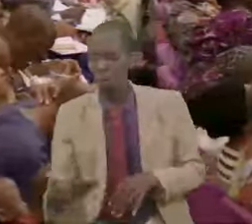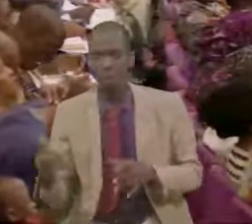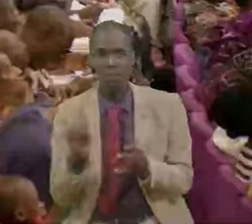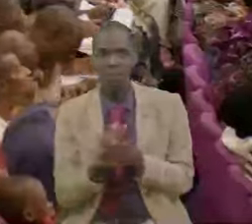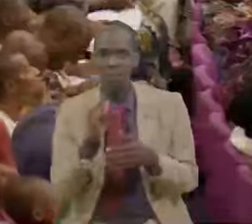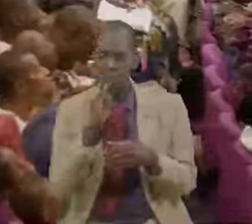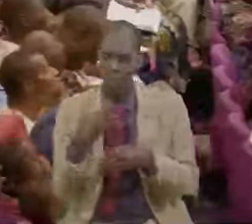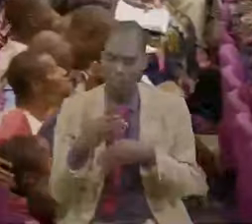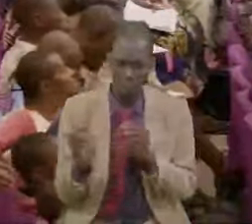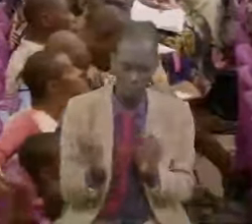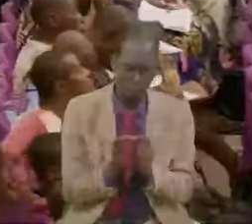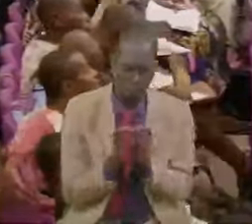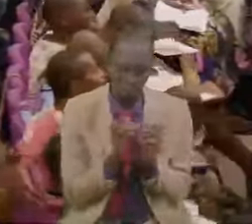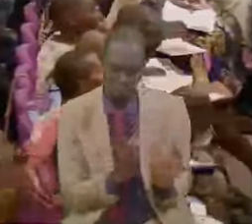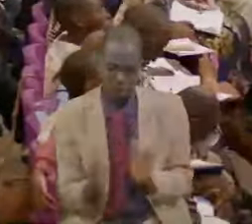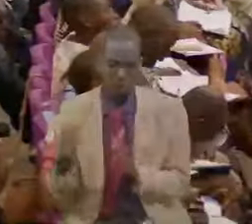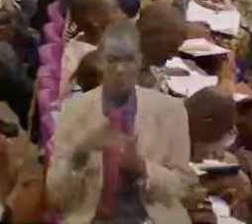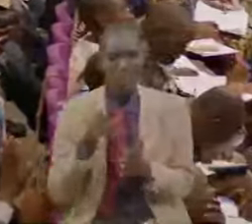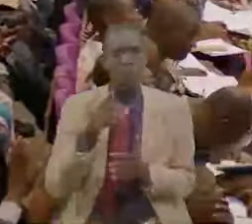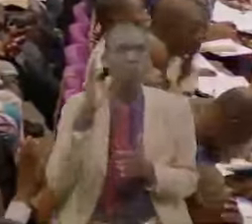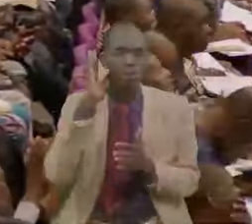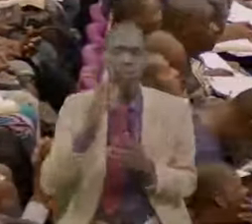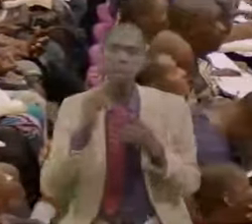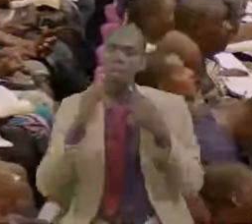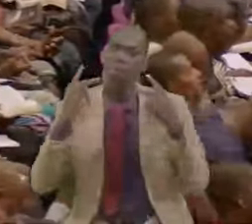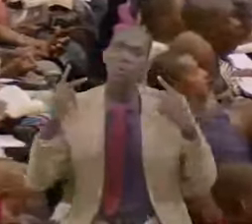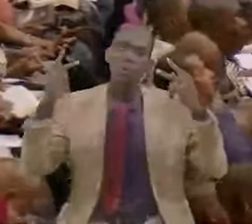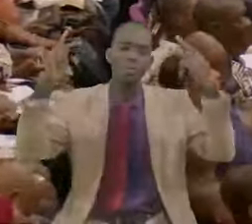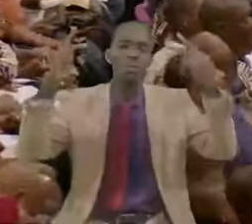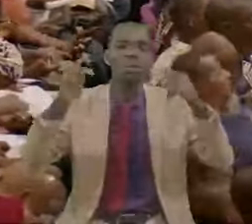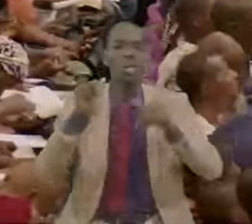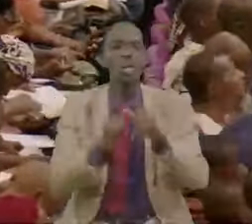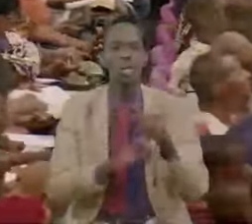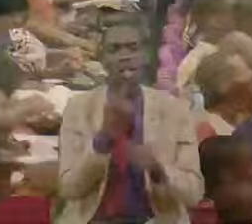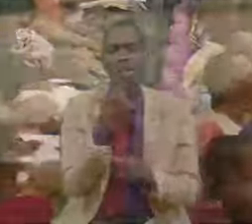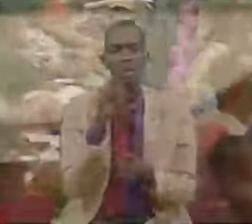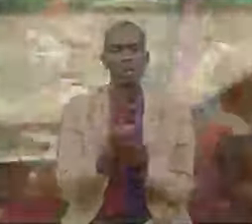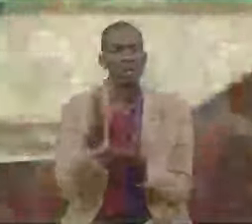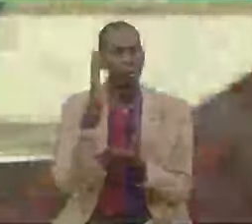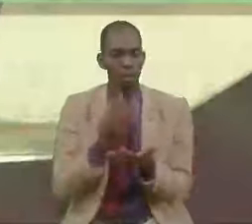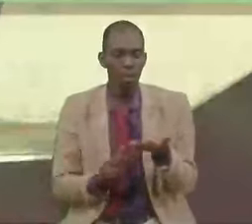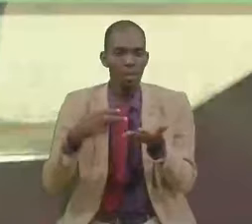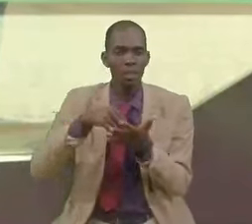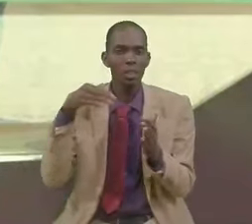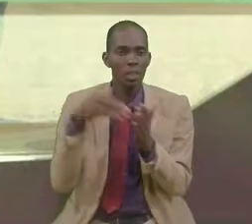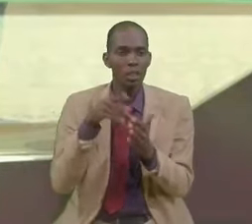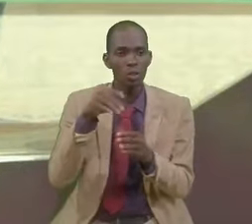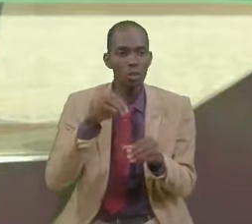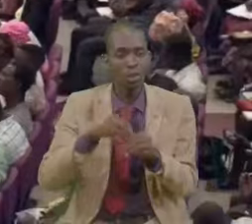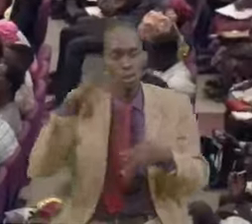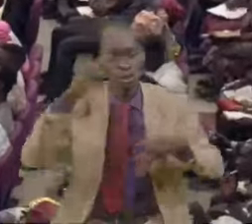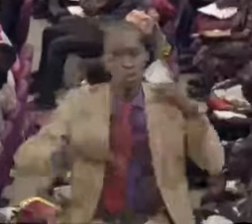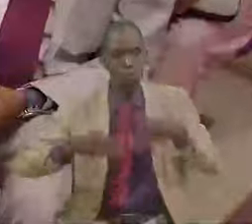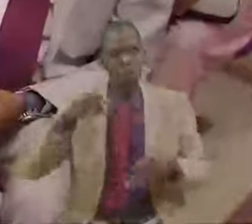Toute arme forgée contre toi sera sans effet. Et toute langue qui s'élèvera en justice contre toi, tu